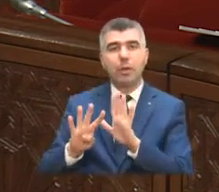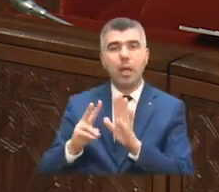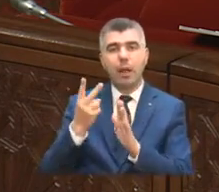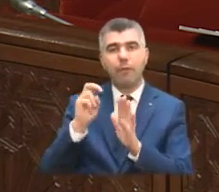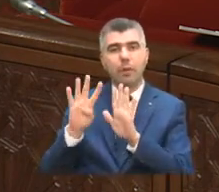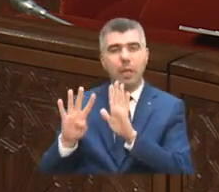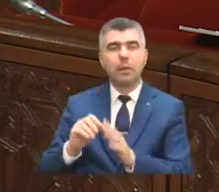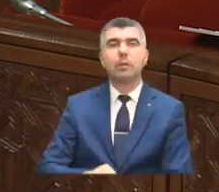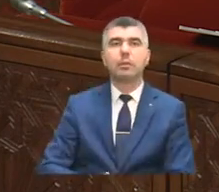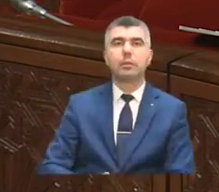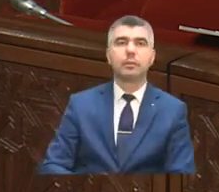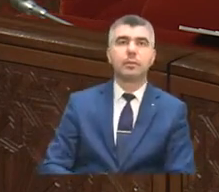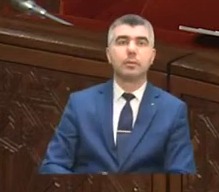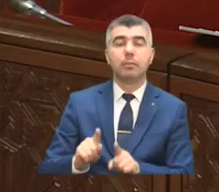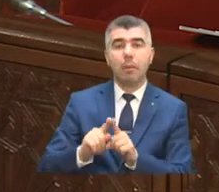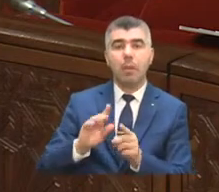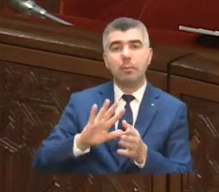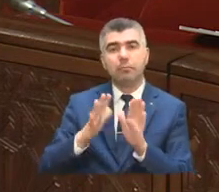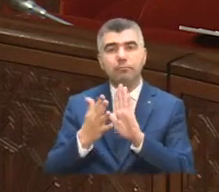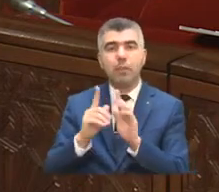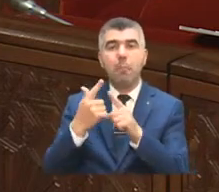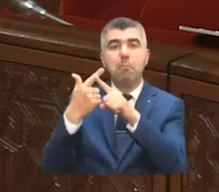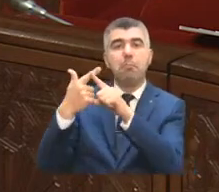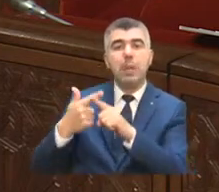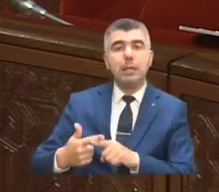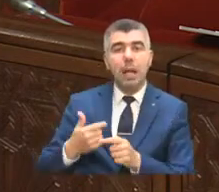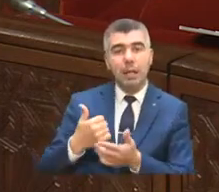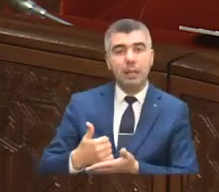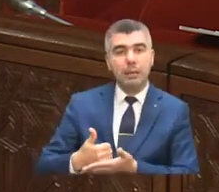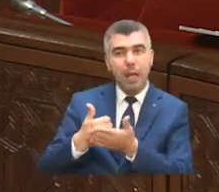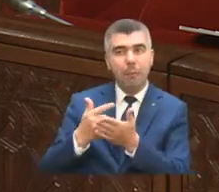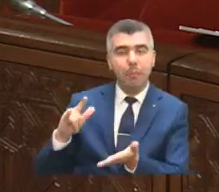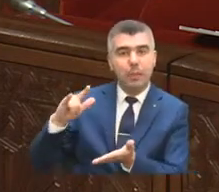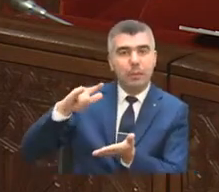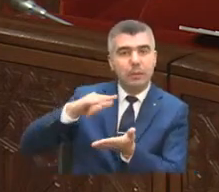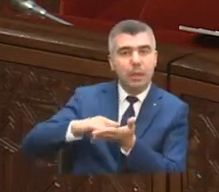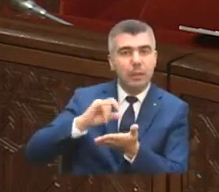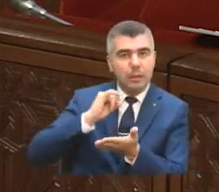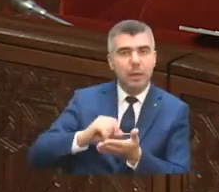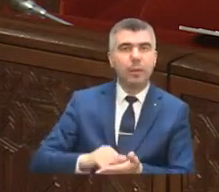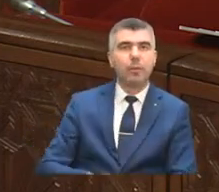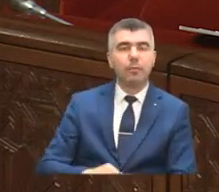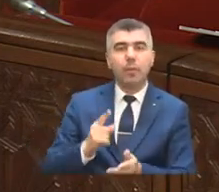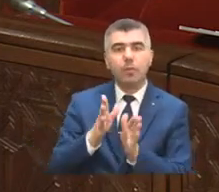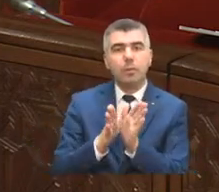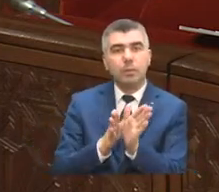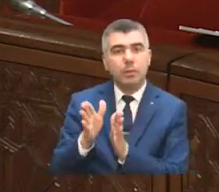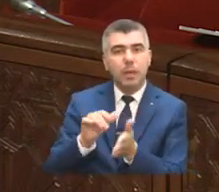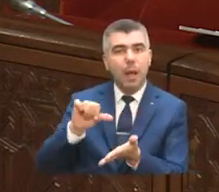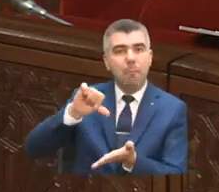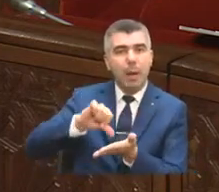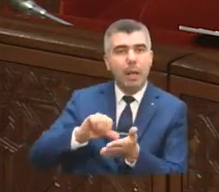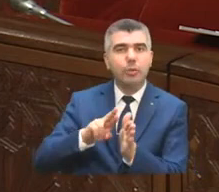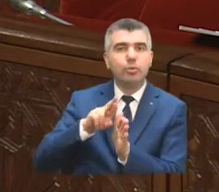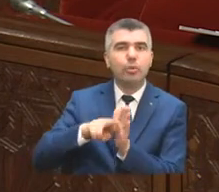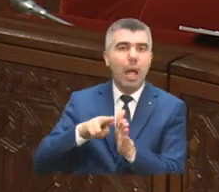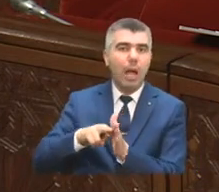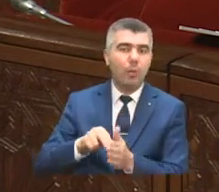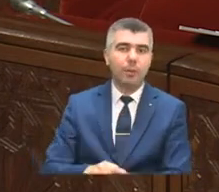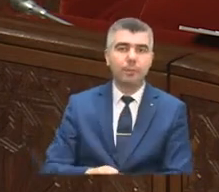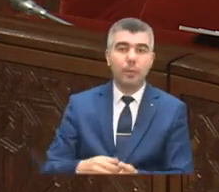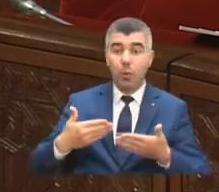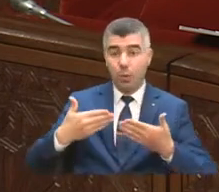2019. ولكن نظراً لمحدوديات الميزانية المخصصة لدعم النقل الجوي الداخلي على المستويين المركزي والجهوي، يجب